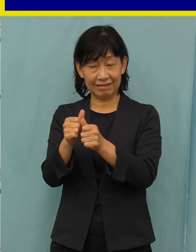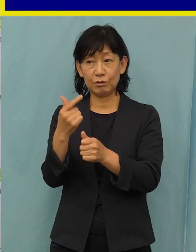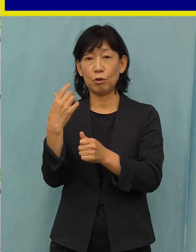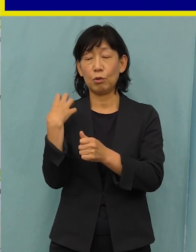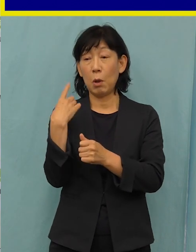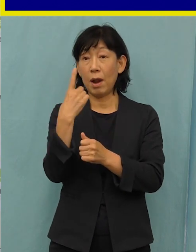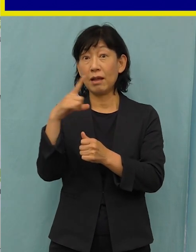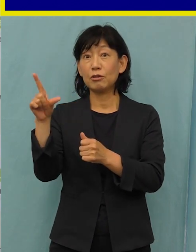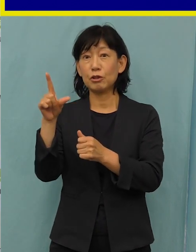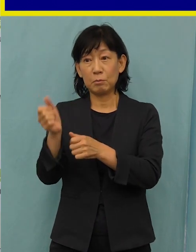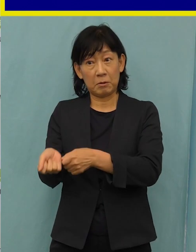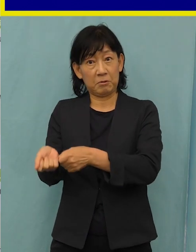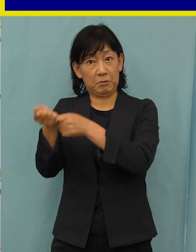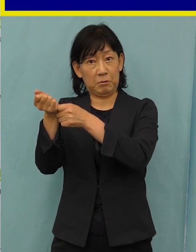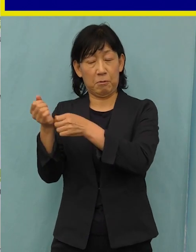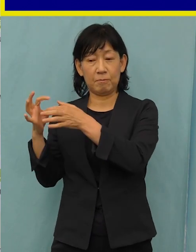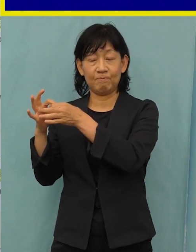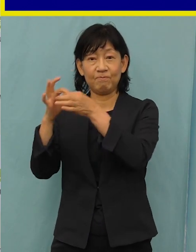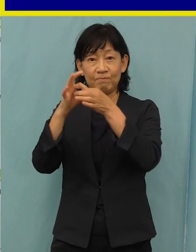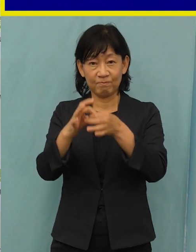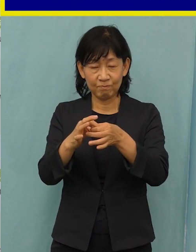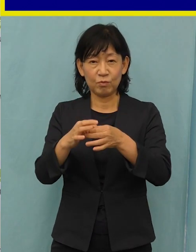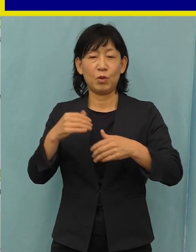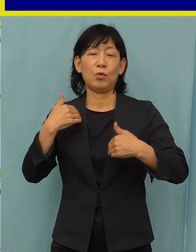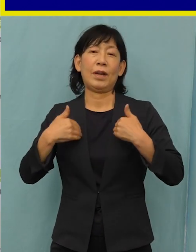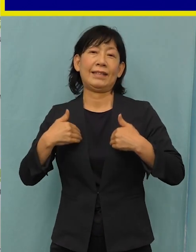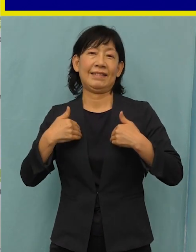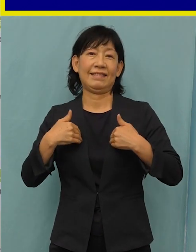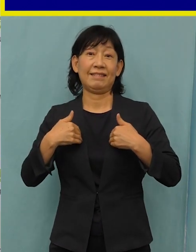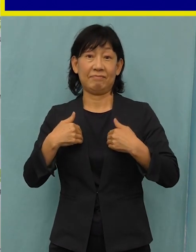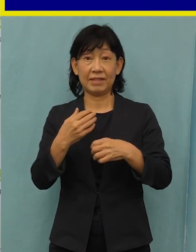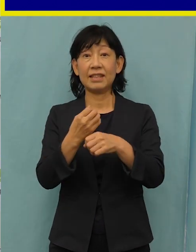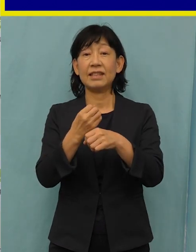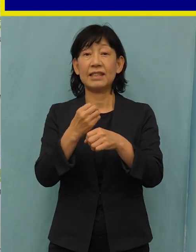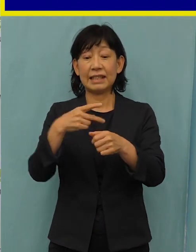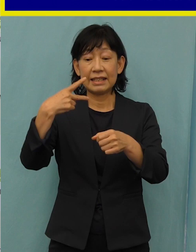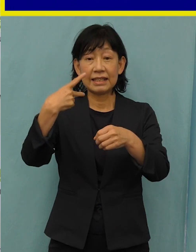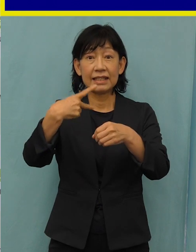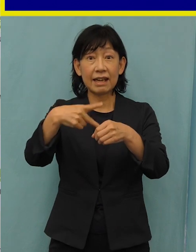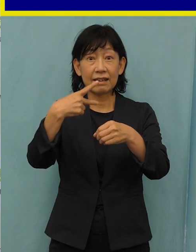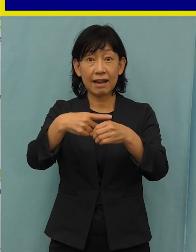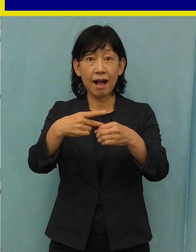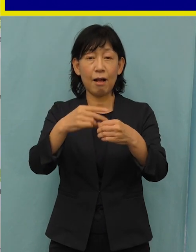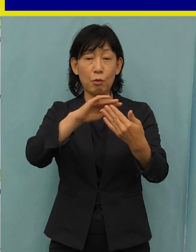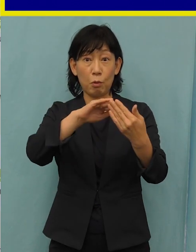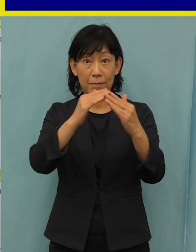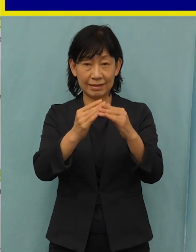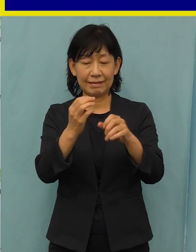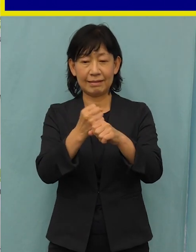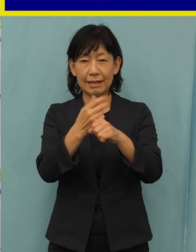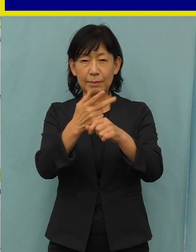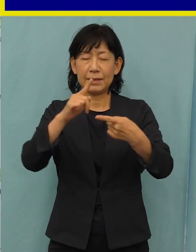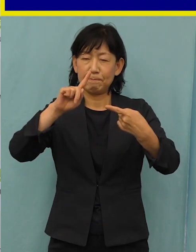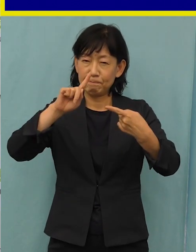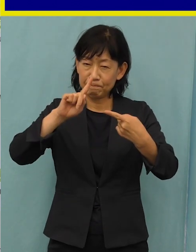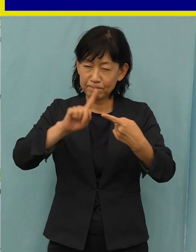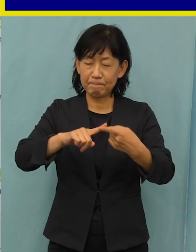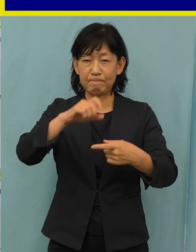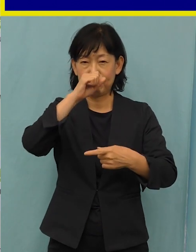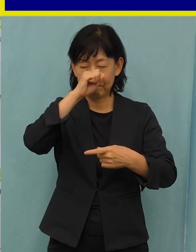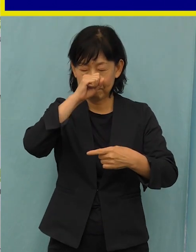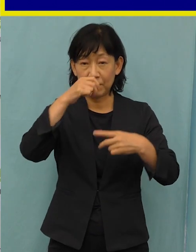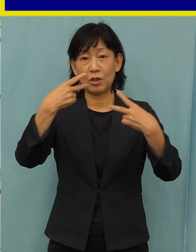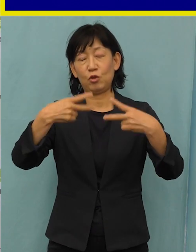く嬉しいニュースであり、サッカーの街埼玉を象徴する大変誇らしい出来事だと思っています